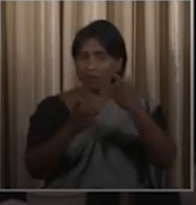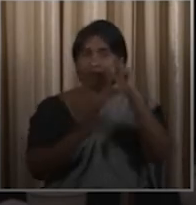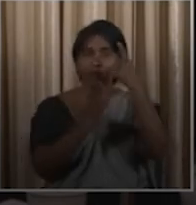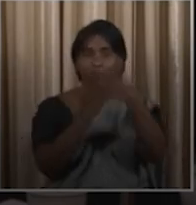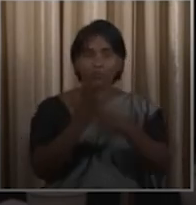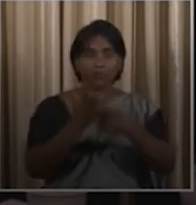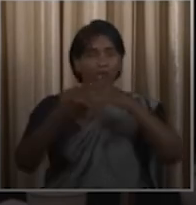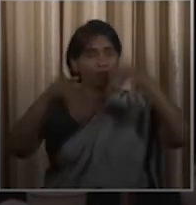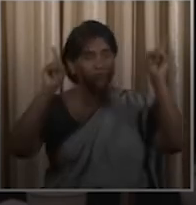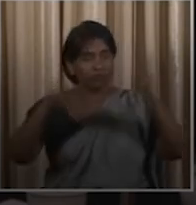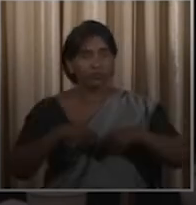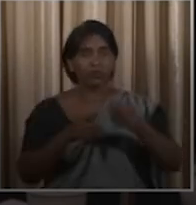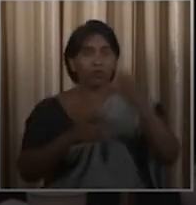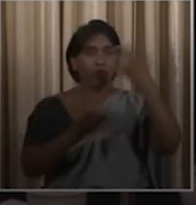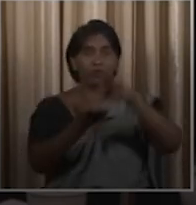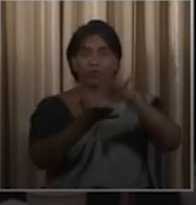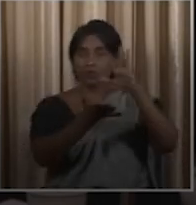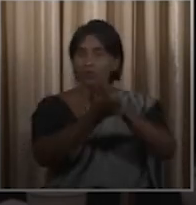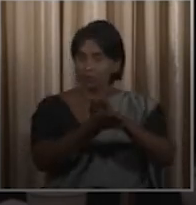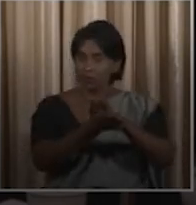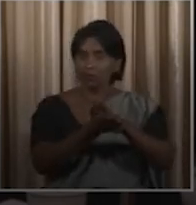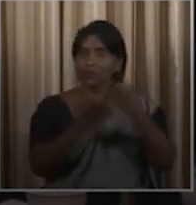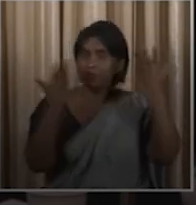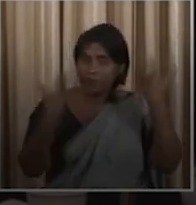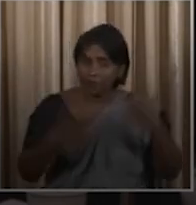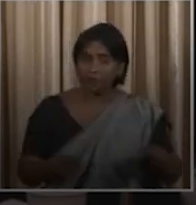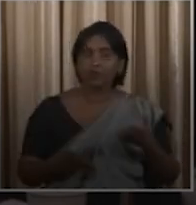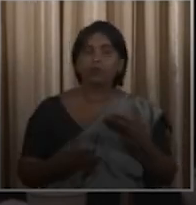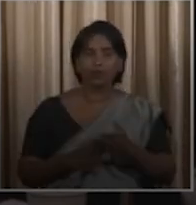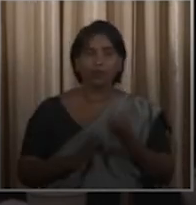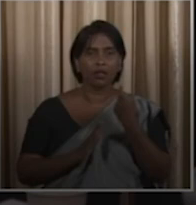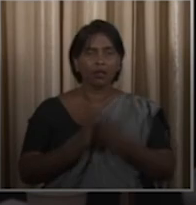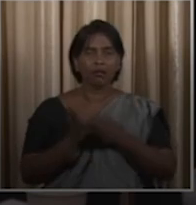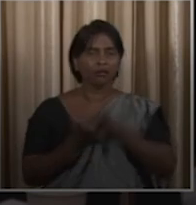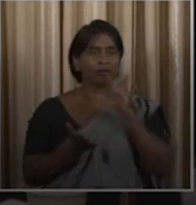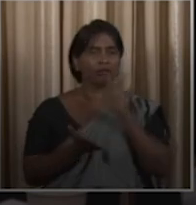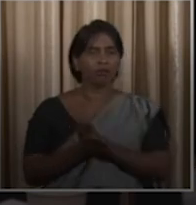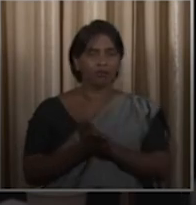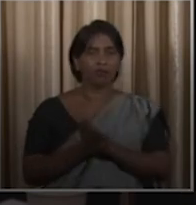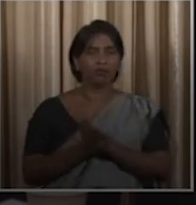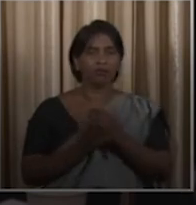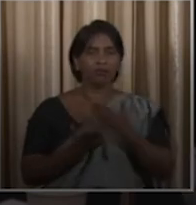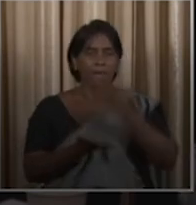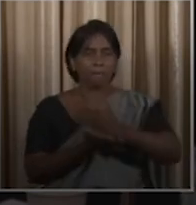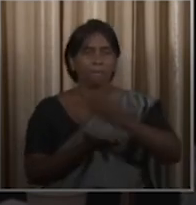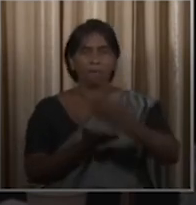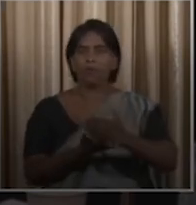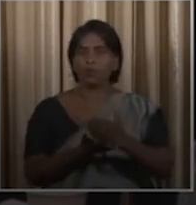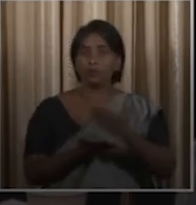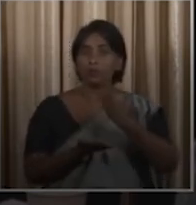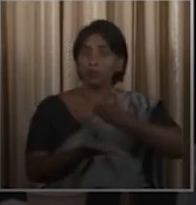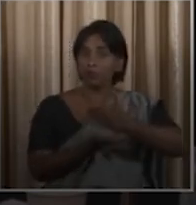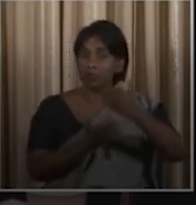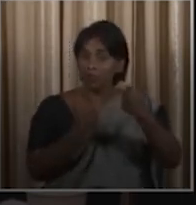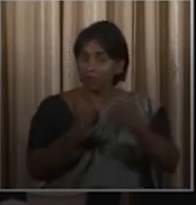ප්‍රකාශන නියම කරන තිබියදී නීතිය සම්පාදනය කරලා ඒකට බැරිය රදනවා. බැරිය රදලා ඒකට විශාල